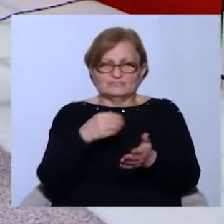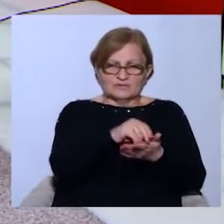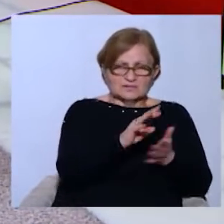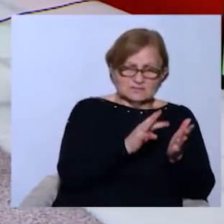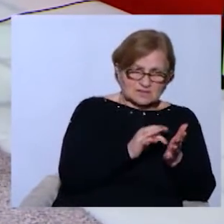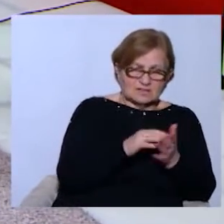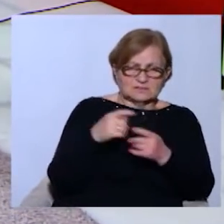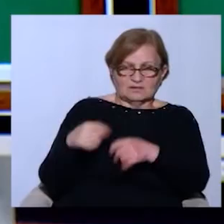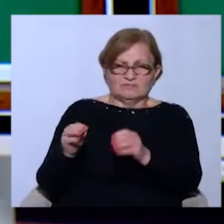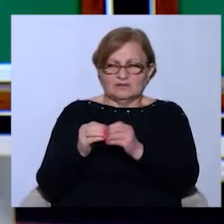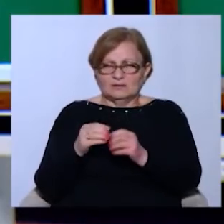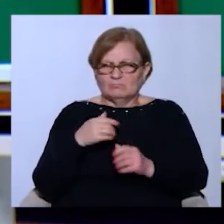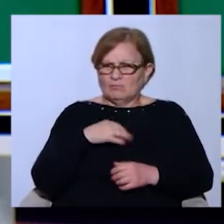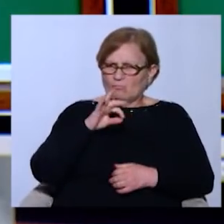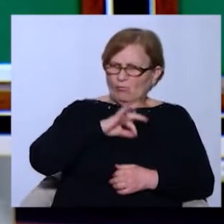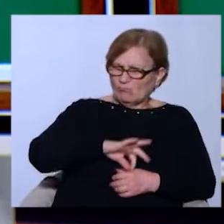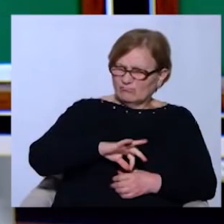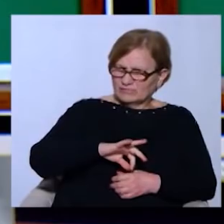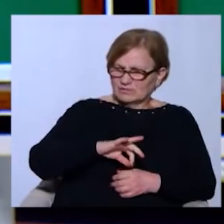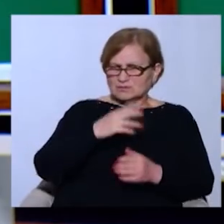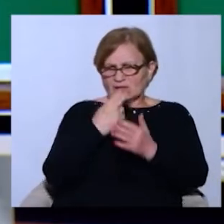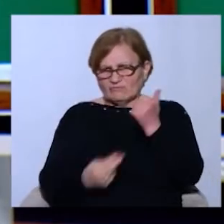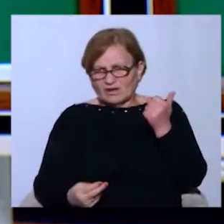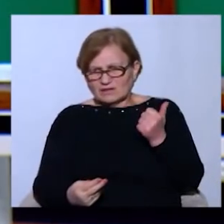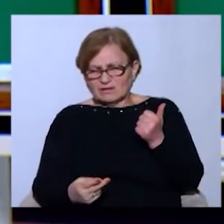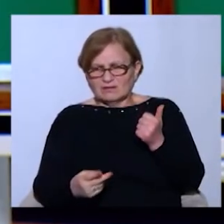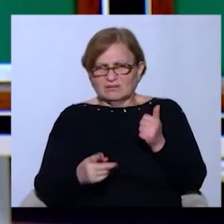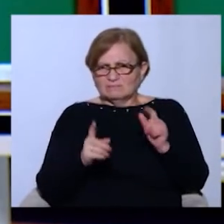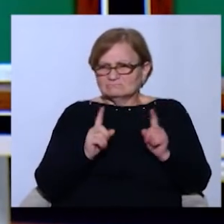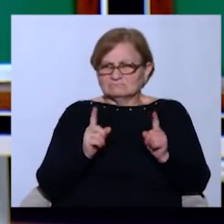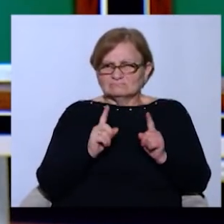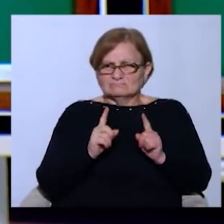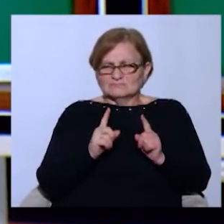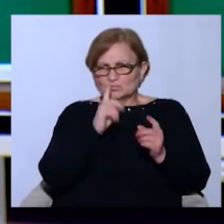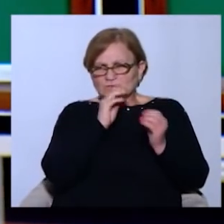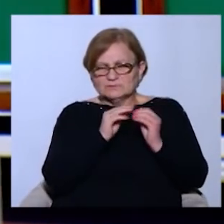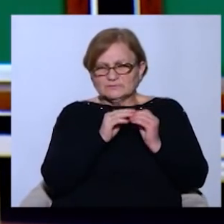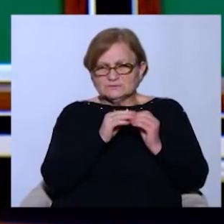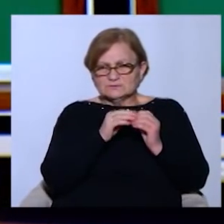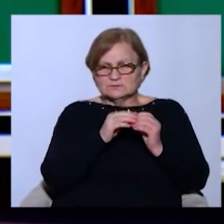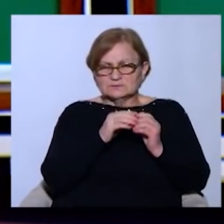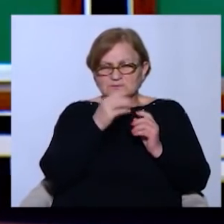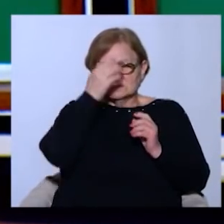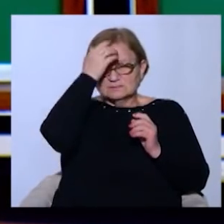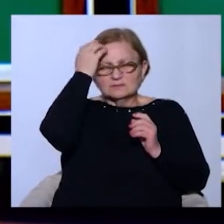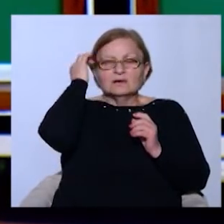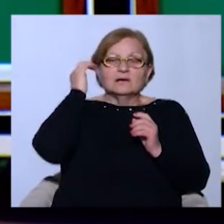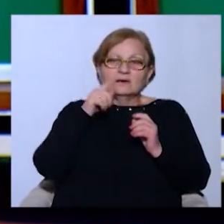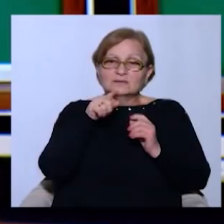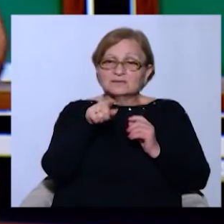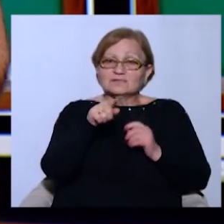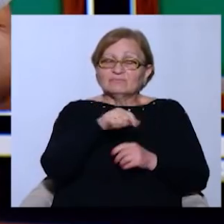მოხდა? მოვიგე რამე? ვერაფერი ვერ მოვიგე? თუ აი შეგიძლიათ აბა დაფიქრდით,